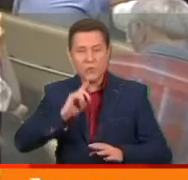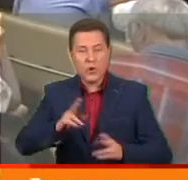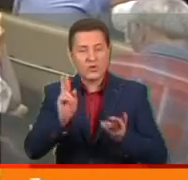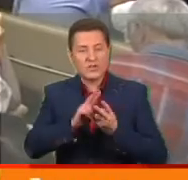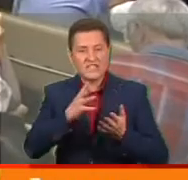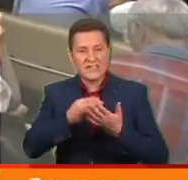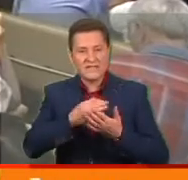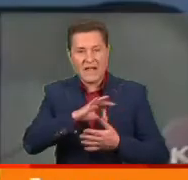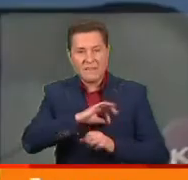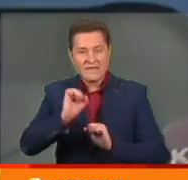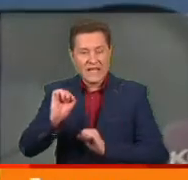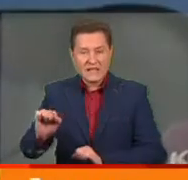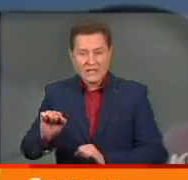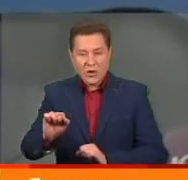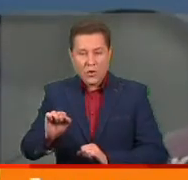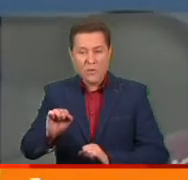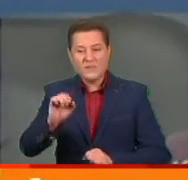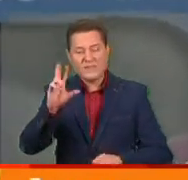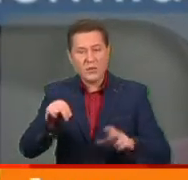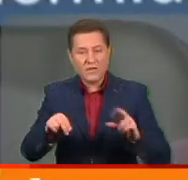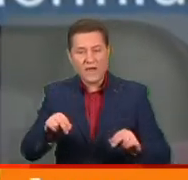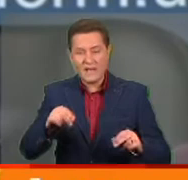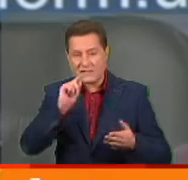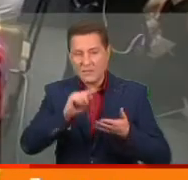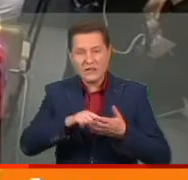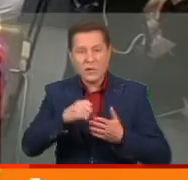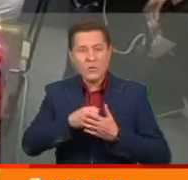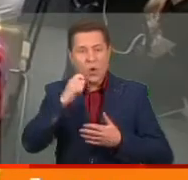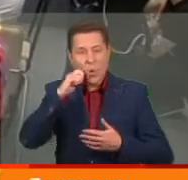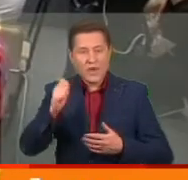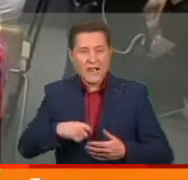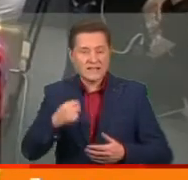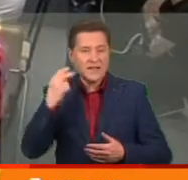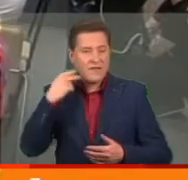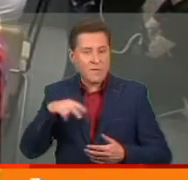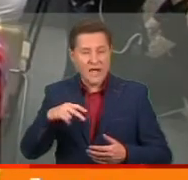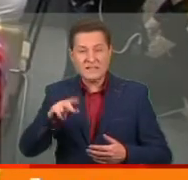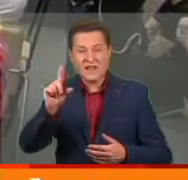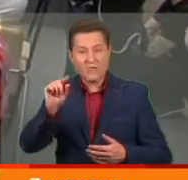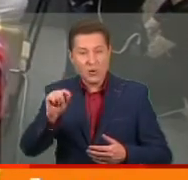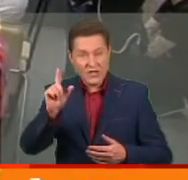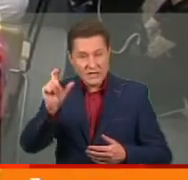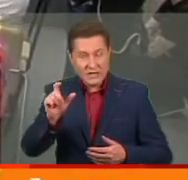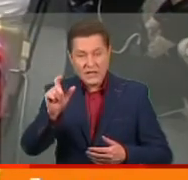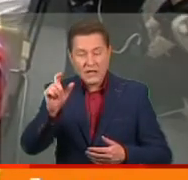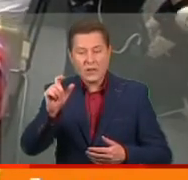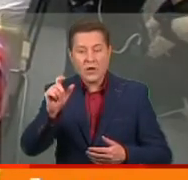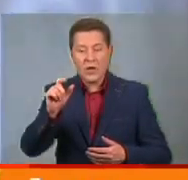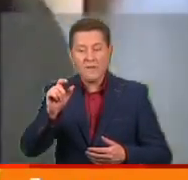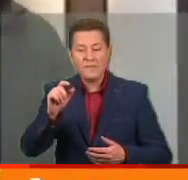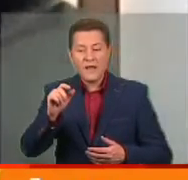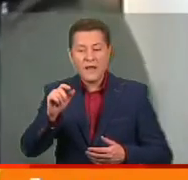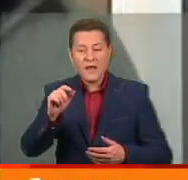своїм захисником. Фейгін сподівається потрапити до українського бранця в понеділок. Нагадаю, паризького кореспондента української